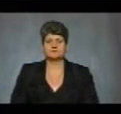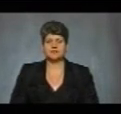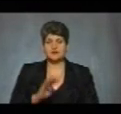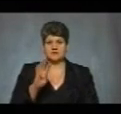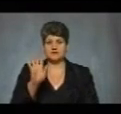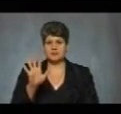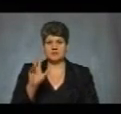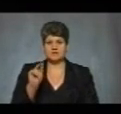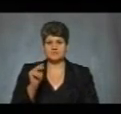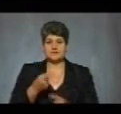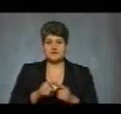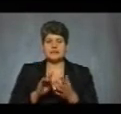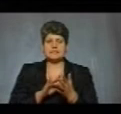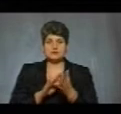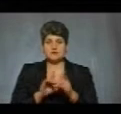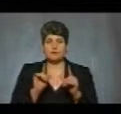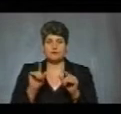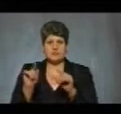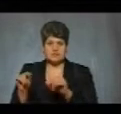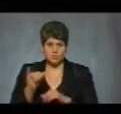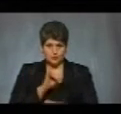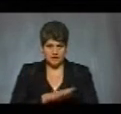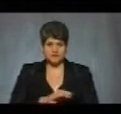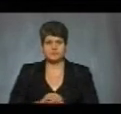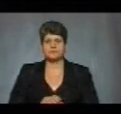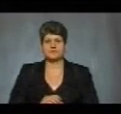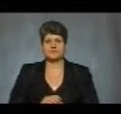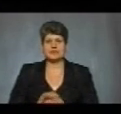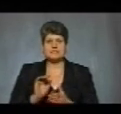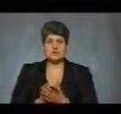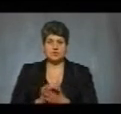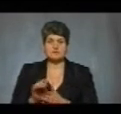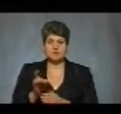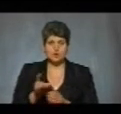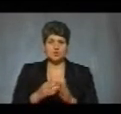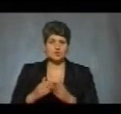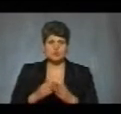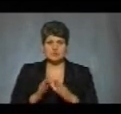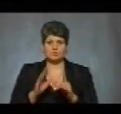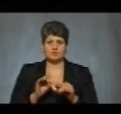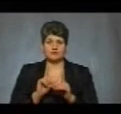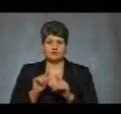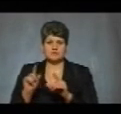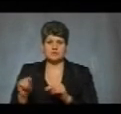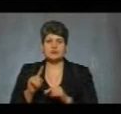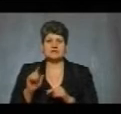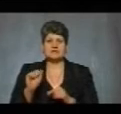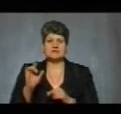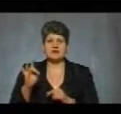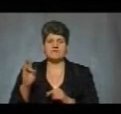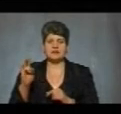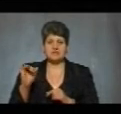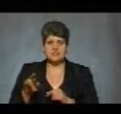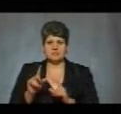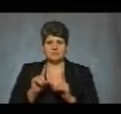4-5 число – це буде екскурсійні поїздки. У них знайомо там з районом, там сусідніх так кажуть, будуть возити, дехто там і в Зарваниці їх повезуть,